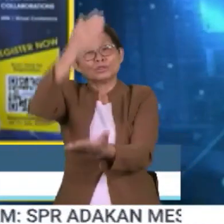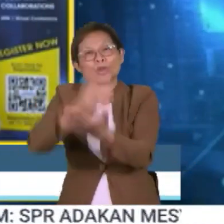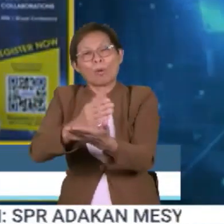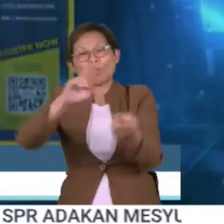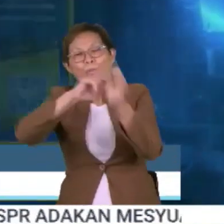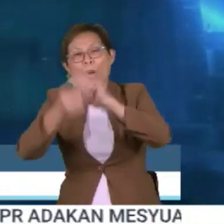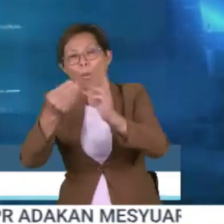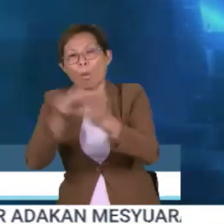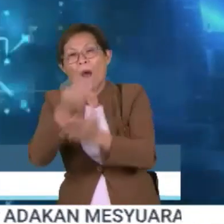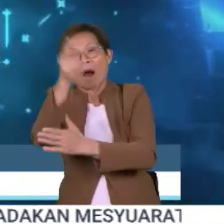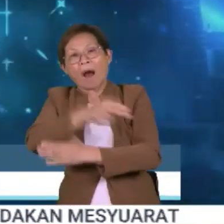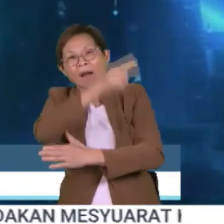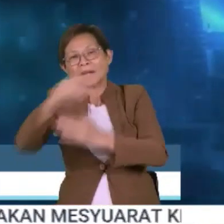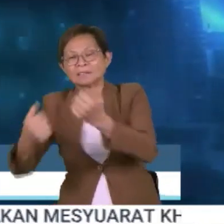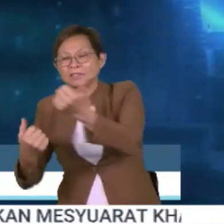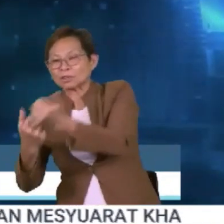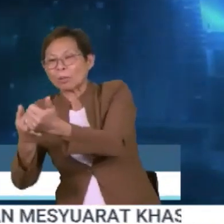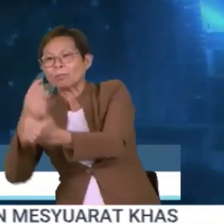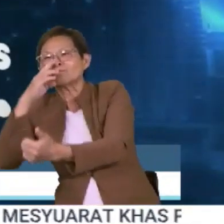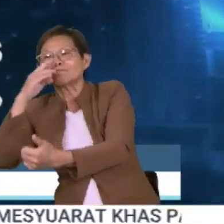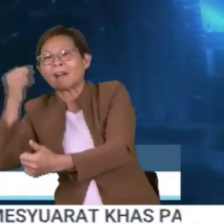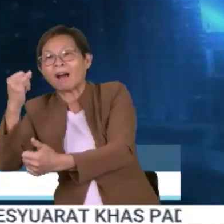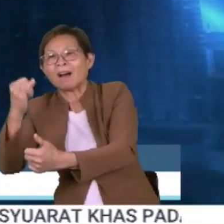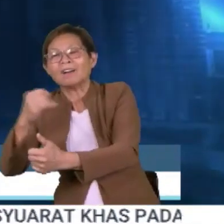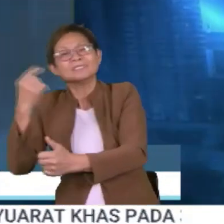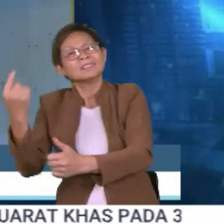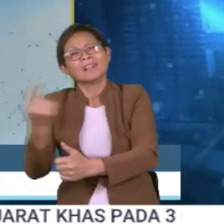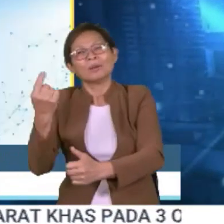pengubahan wang haram dan pembiayaan keganasan.